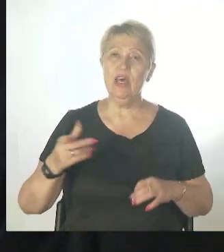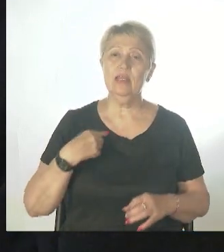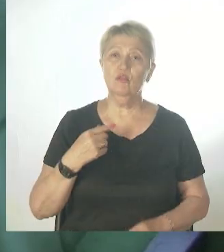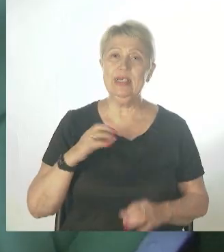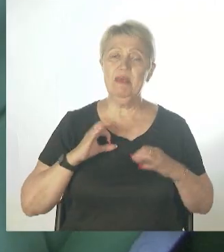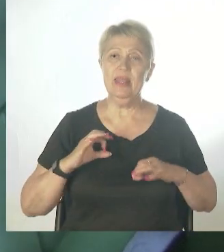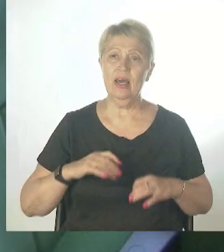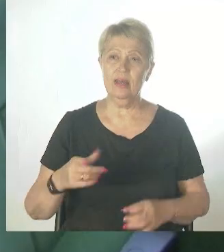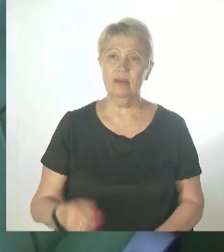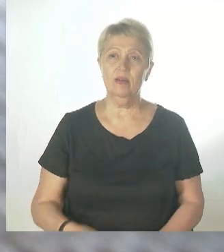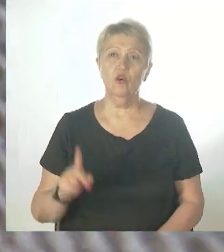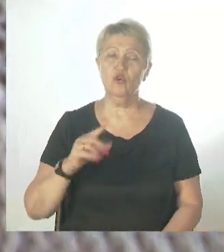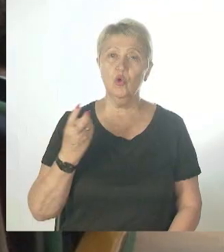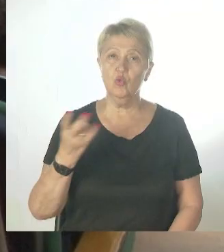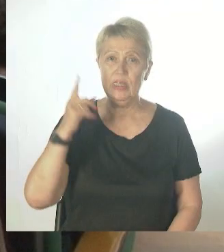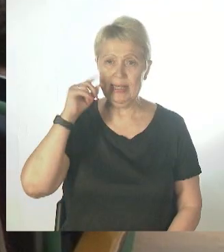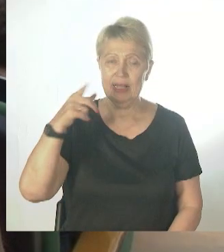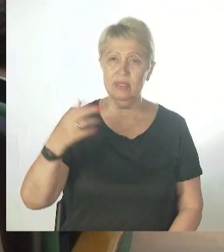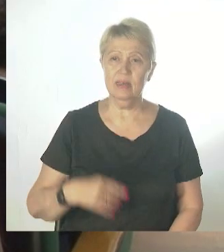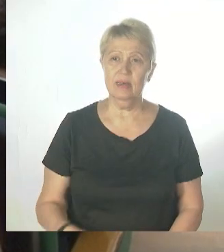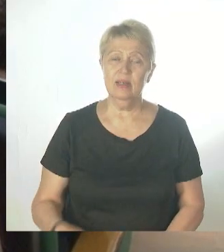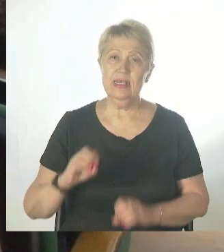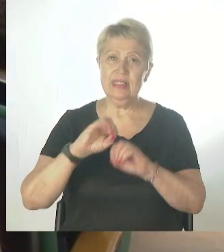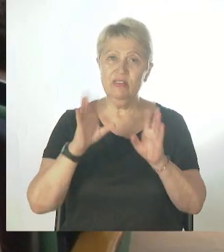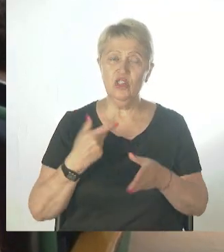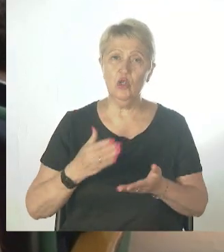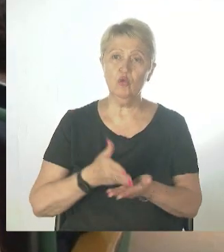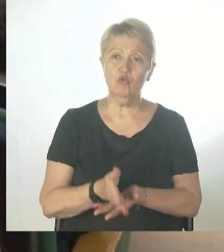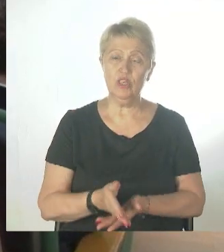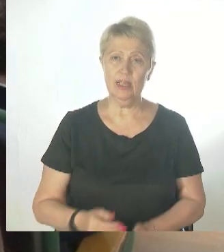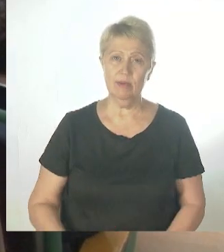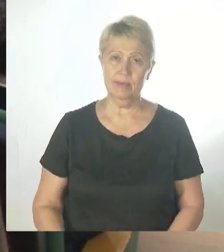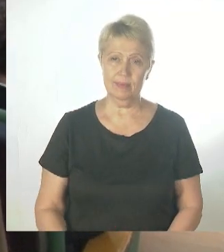и священнослужители, и те, кто не в сане.